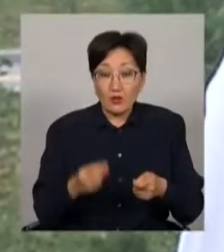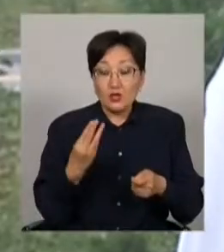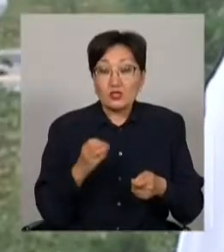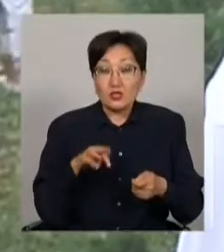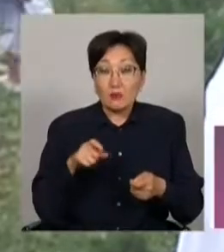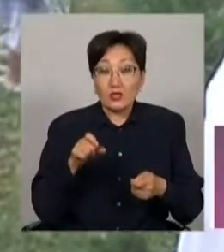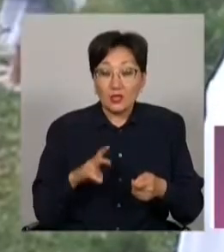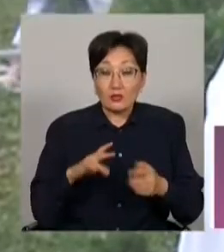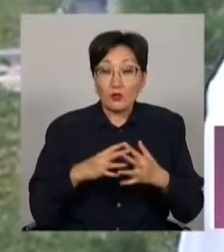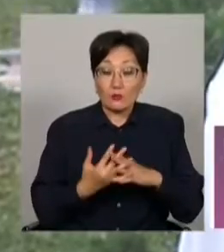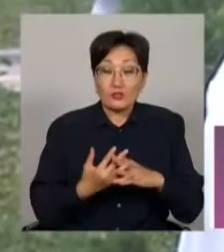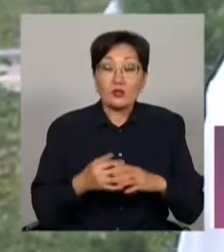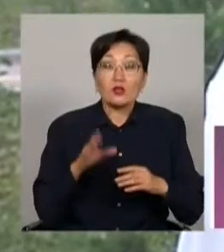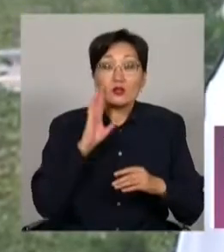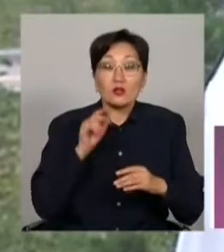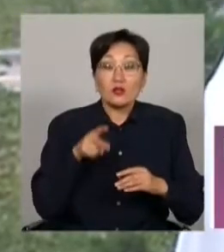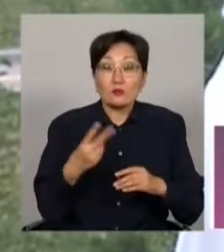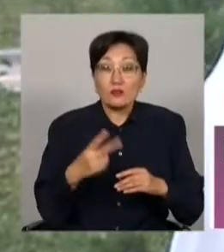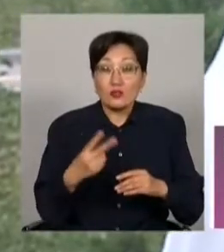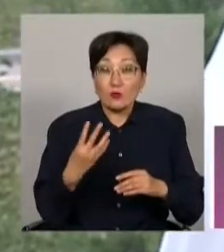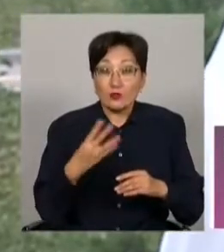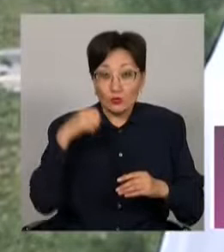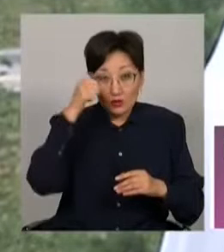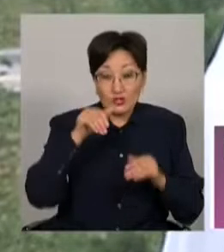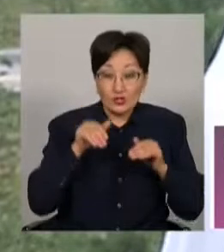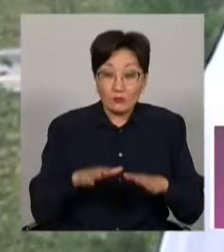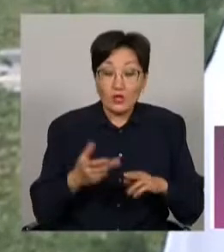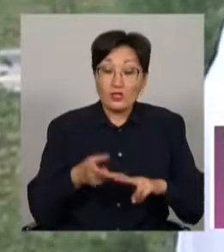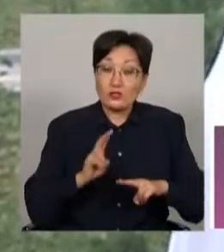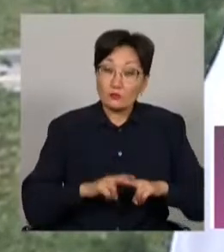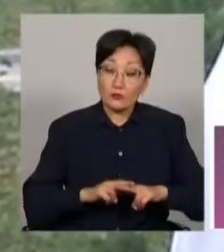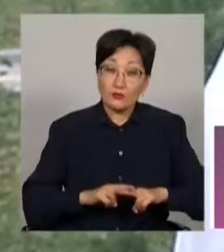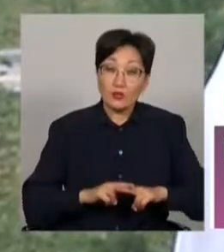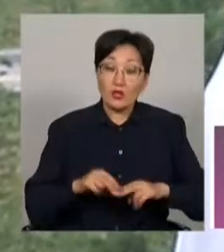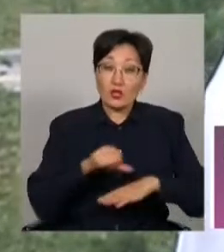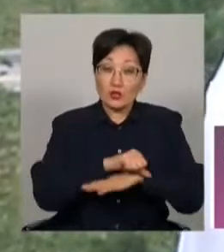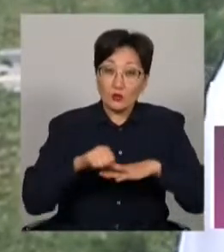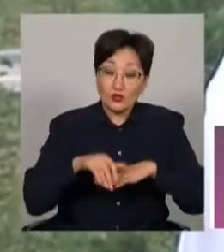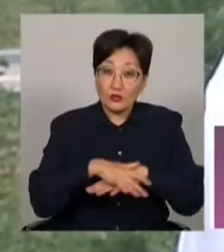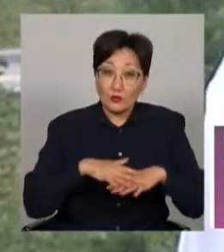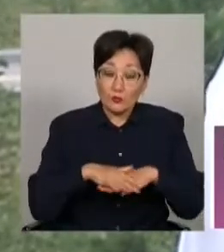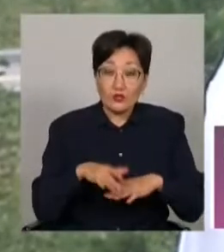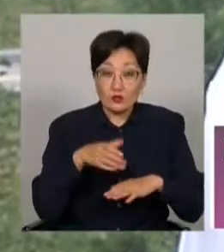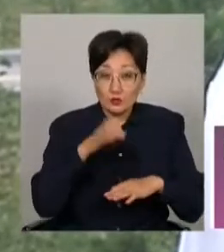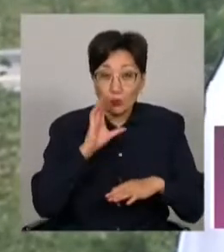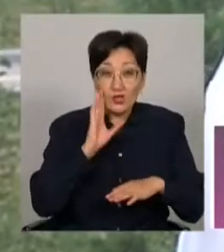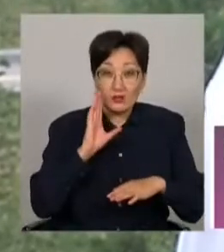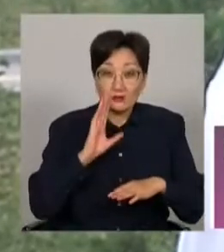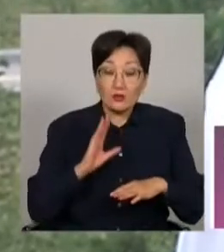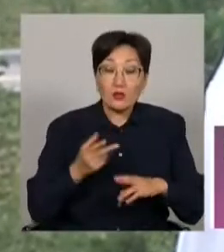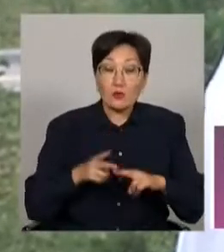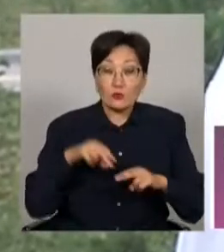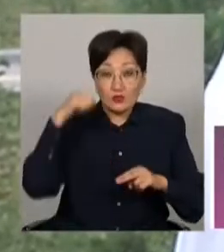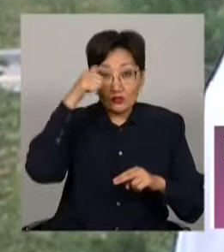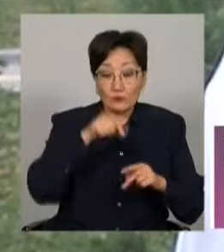ауылдық округының суы 2024 жылы шешіледі, ал енді жаңағы аталған көше тұрғындарының суы осы